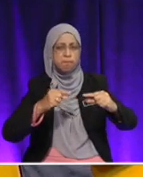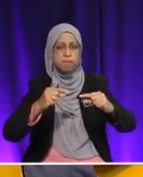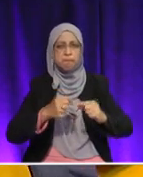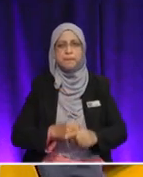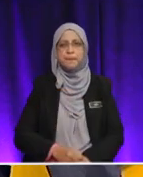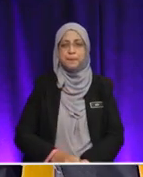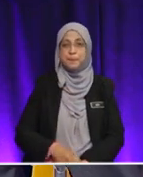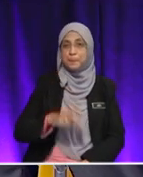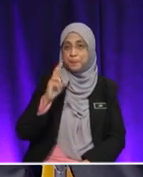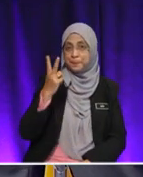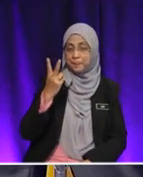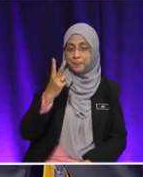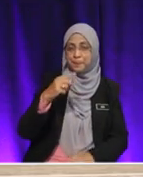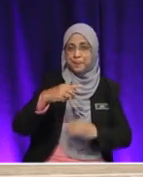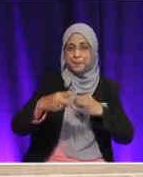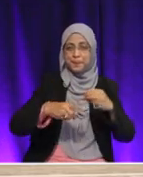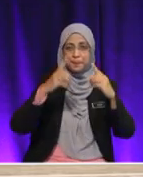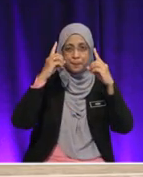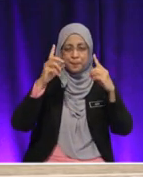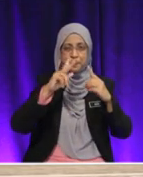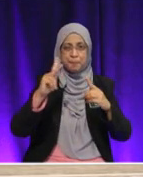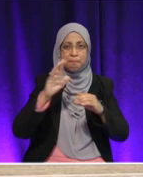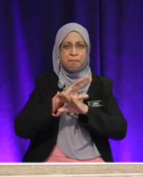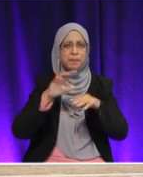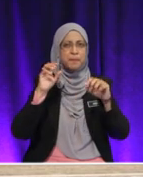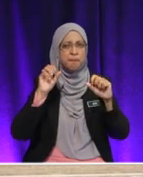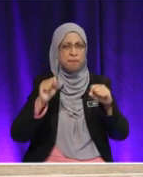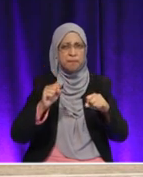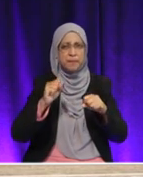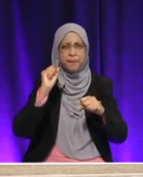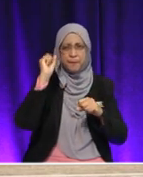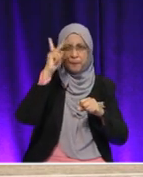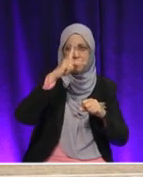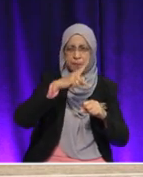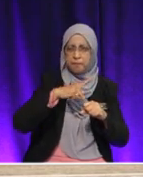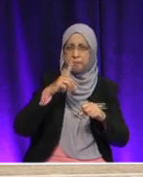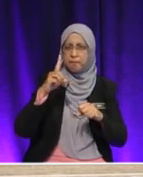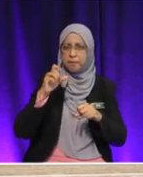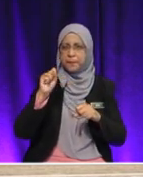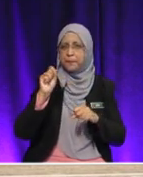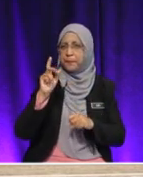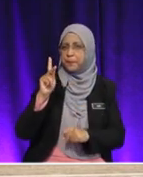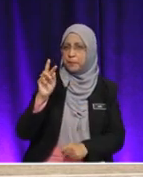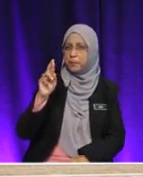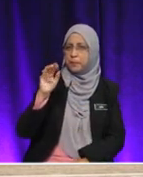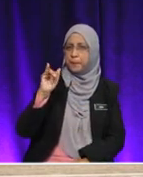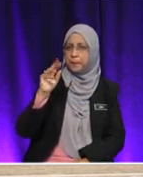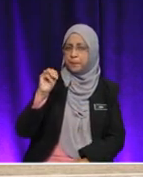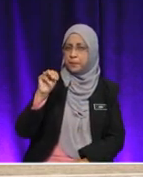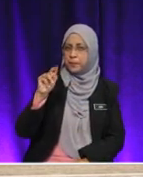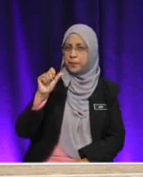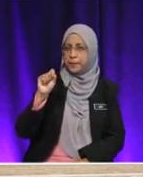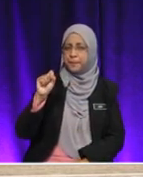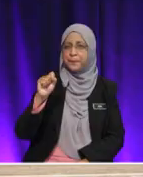pendidikan di mana tidak bersikap diskriminasi terhadap sesiapu saja untuk mendapatkan pendidikan walaupun